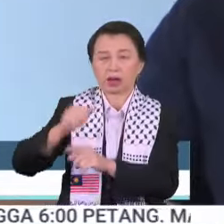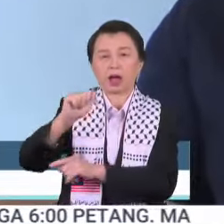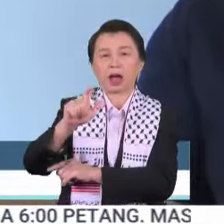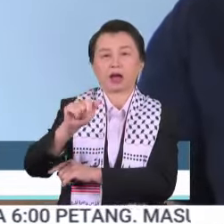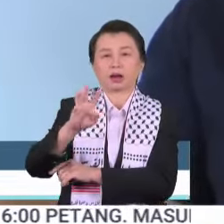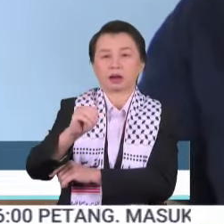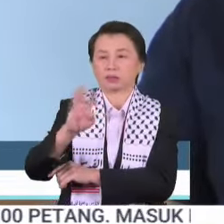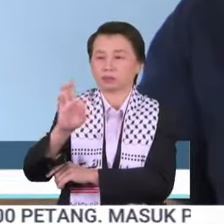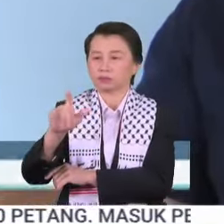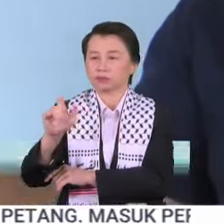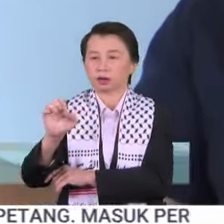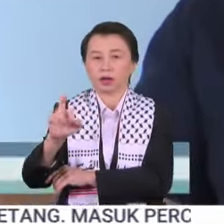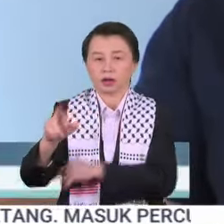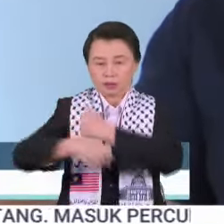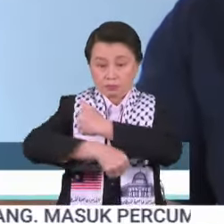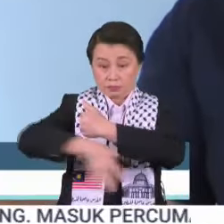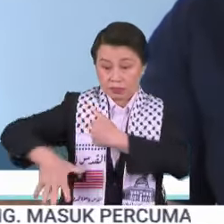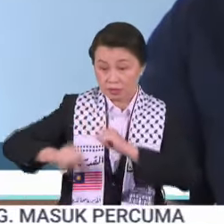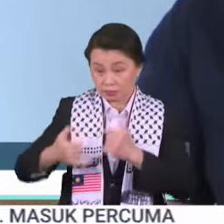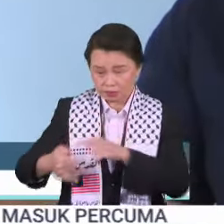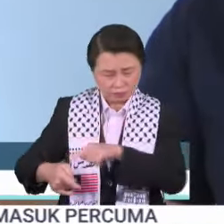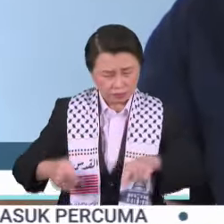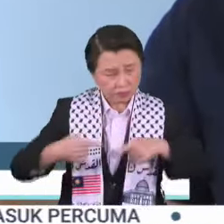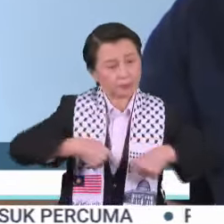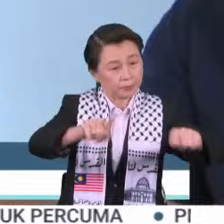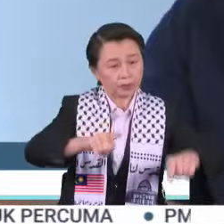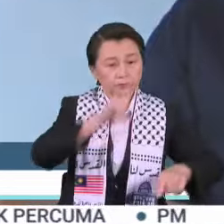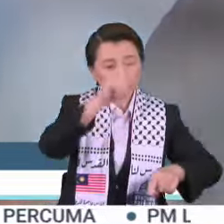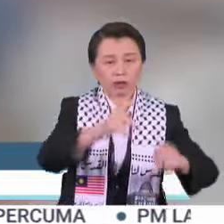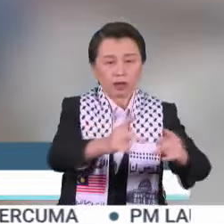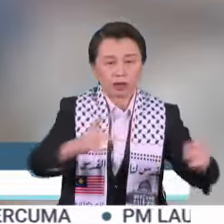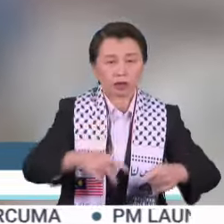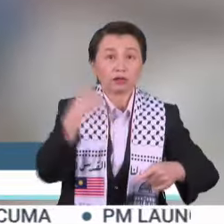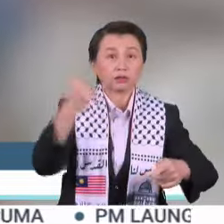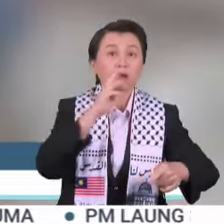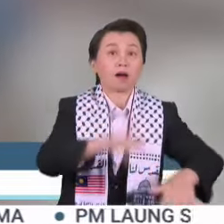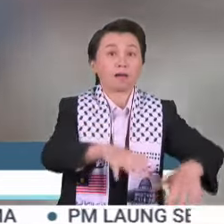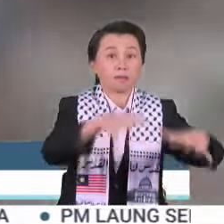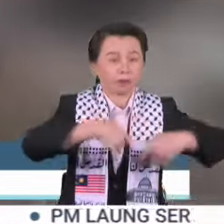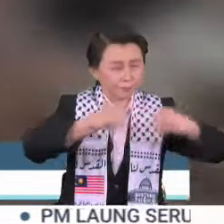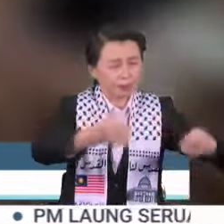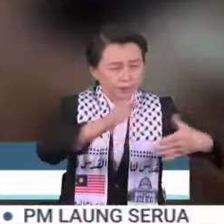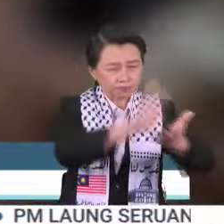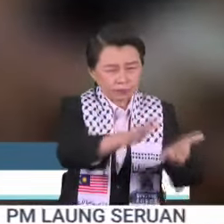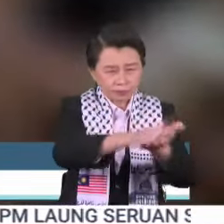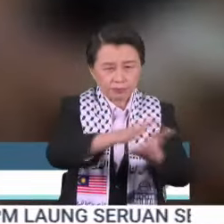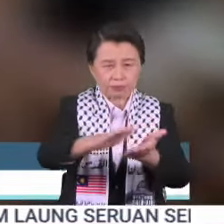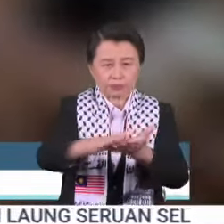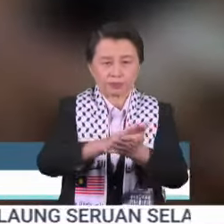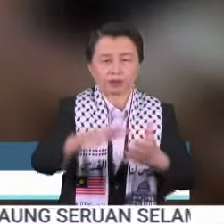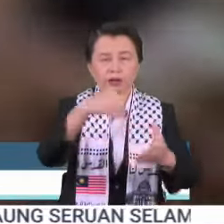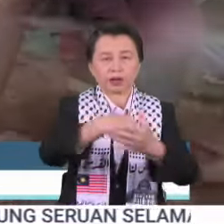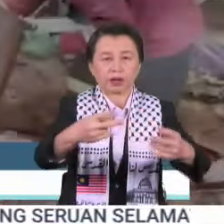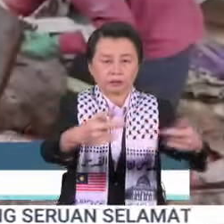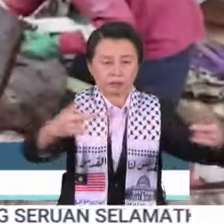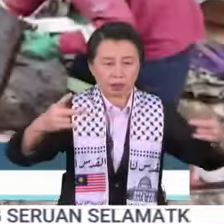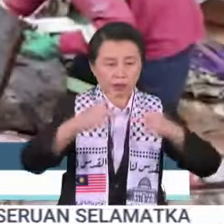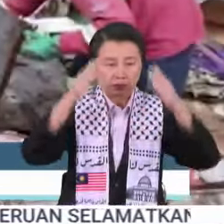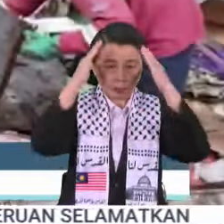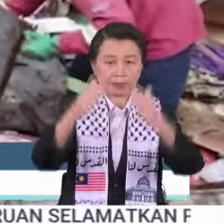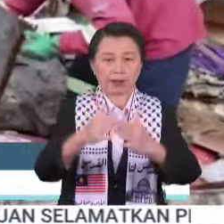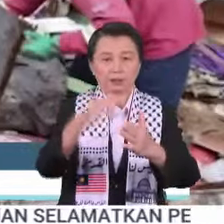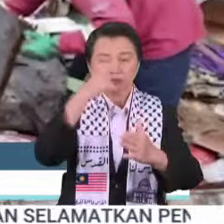bersama dengan sub-subcontractor untuk memastikan kawasan-kawasan hotspot-hotspot yang sering berlaku banjir di dalam kawasan di